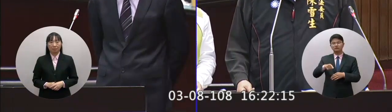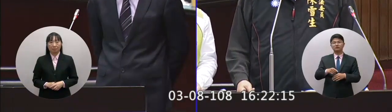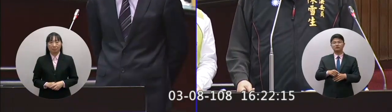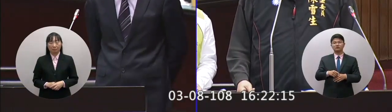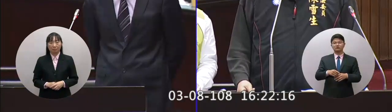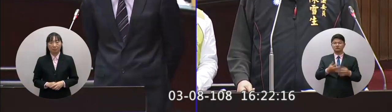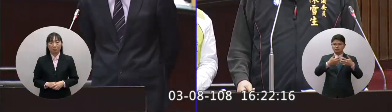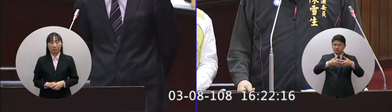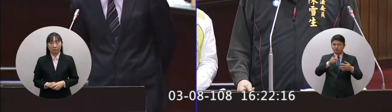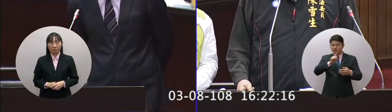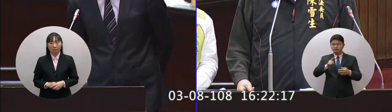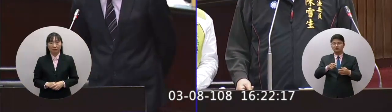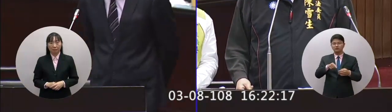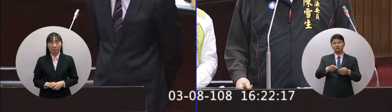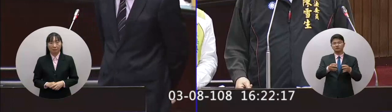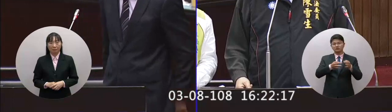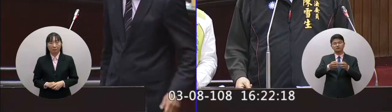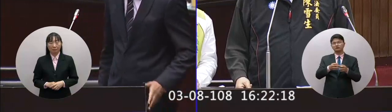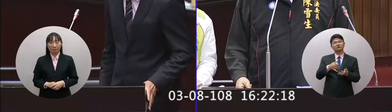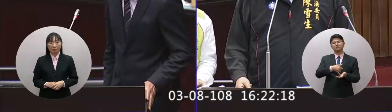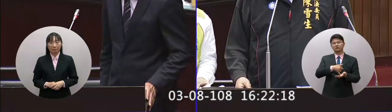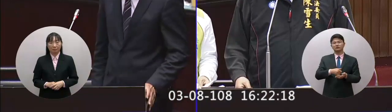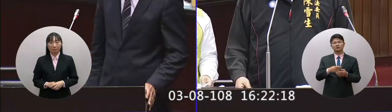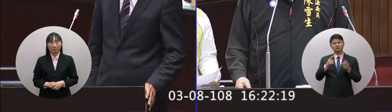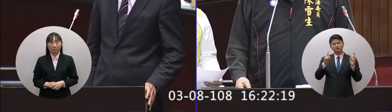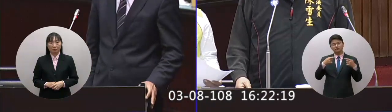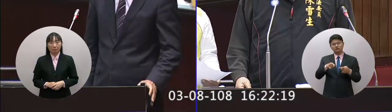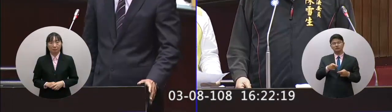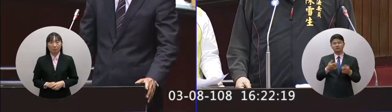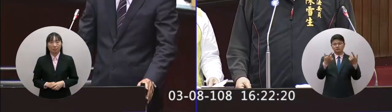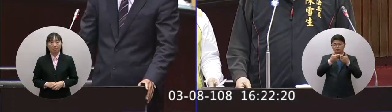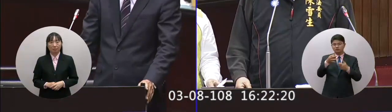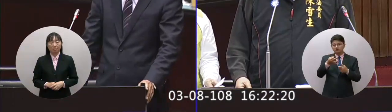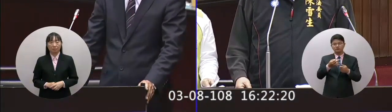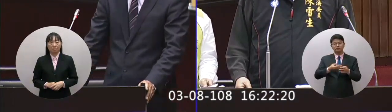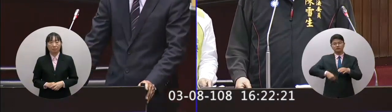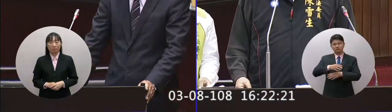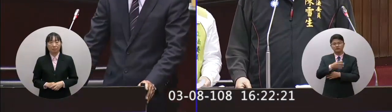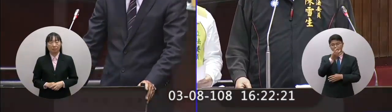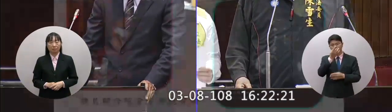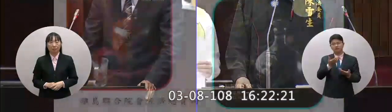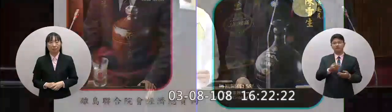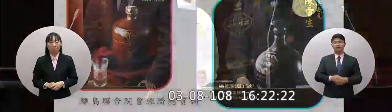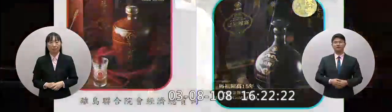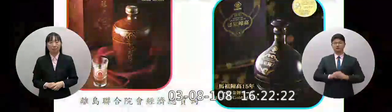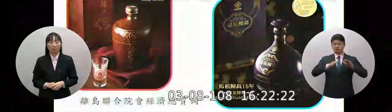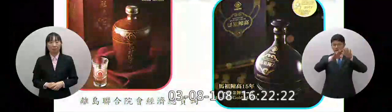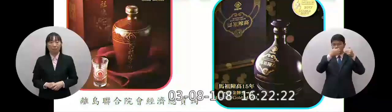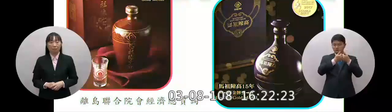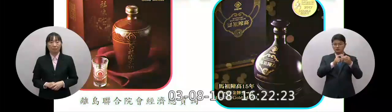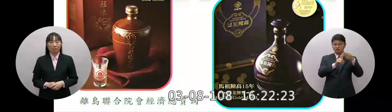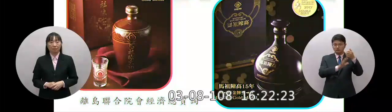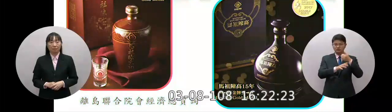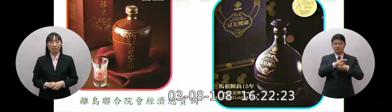常薄弱，所以常常面临什么呢？配合款都缴不出来。当然，我们国发会主委陈美玲主